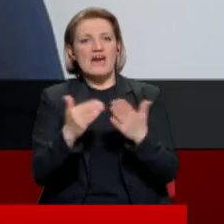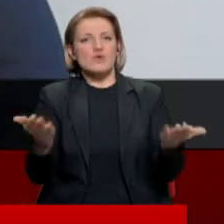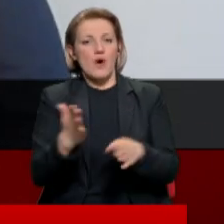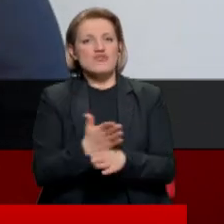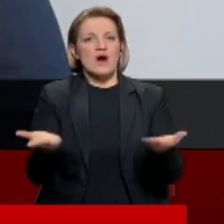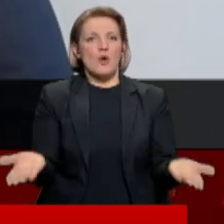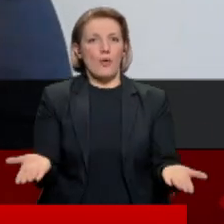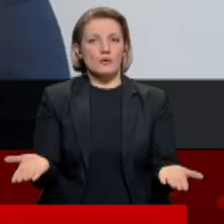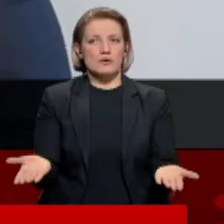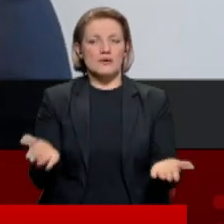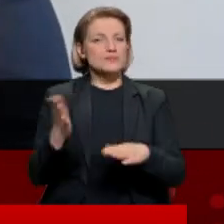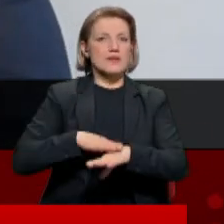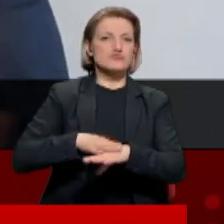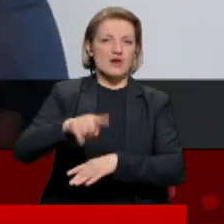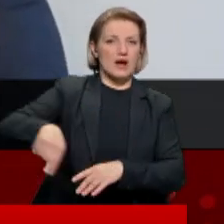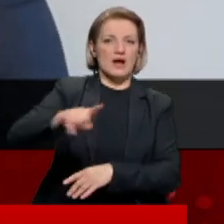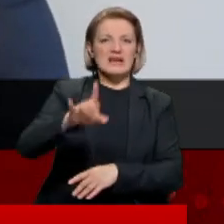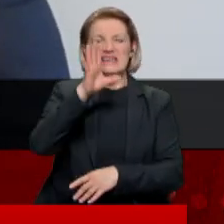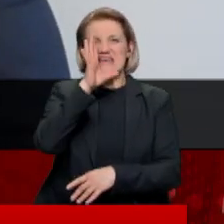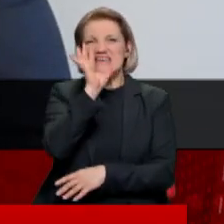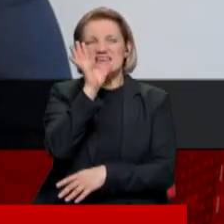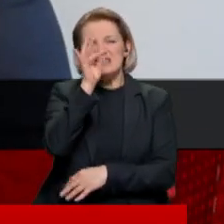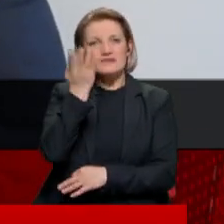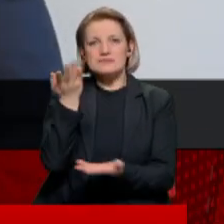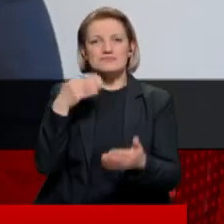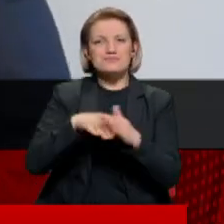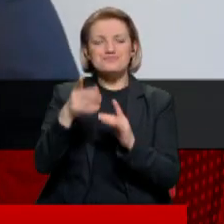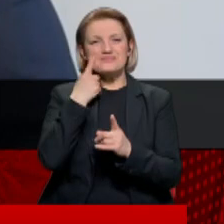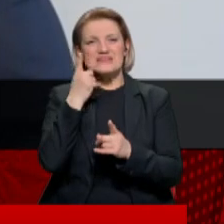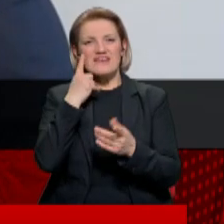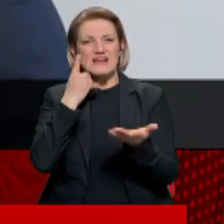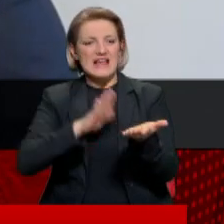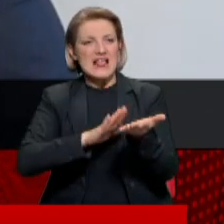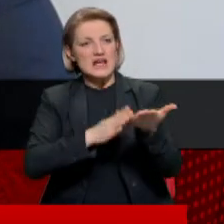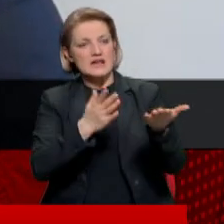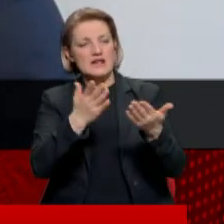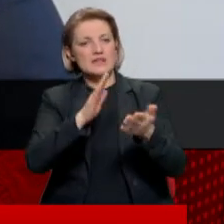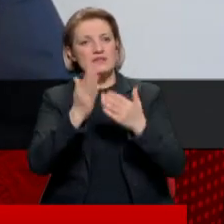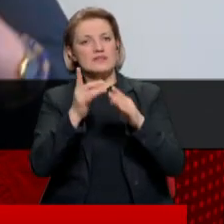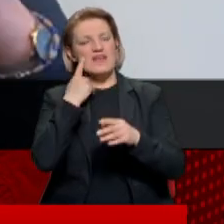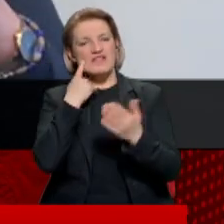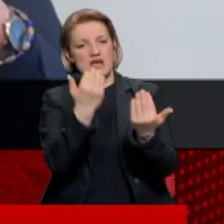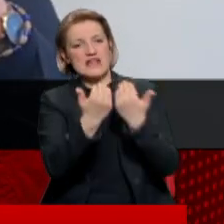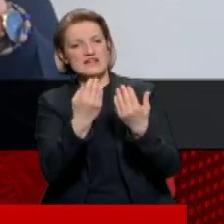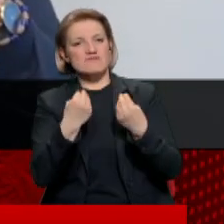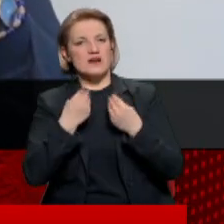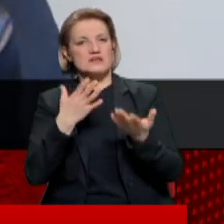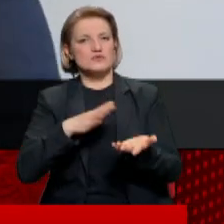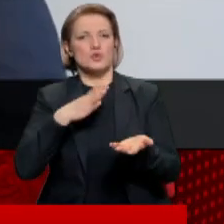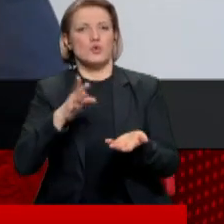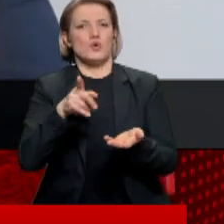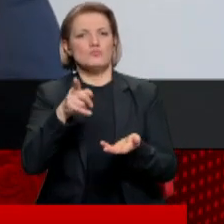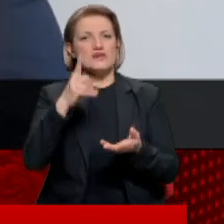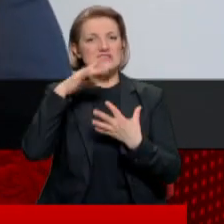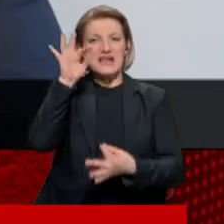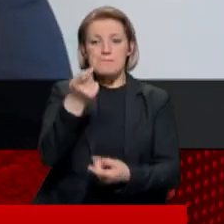yok, eşyaları yok. Ne yapacaklar? Kime sığınacaklar? Devletin elini görmek istiyorlar. Bu insanların evlerini de